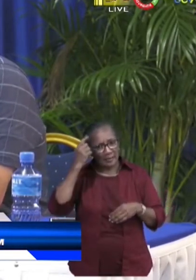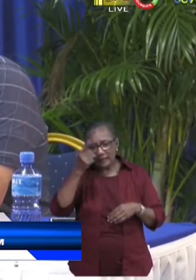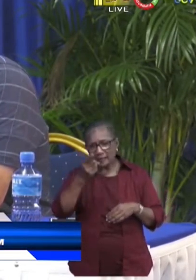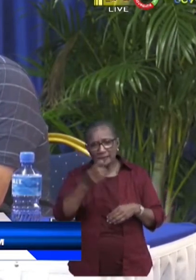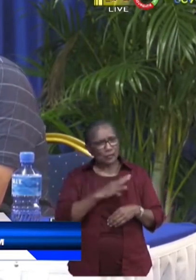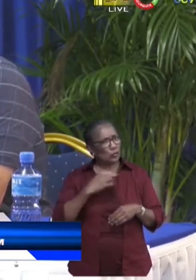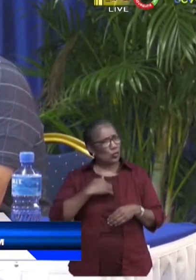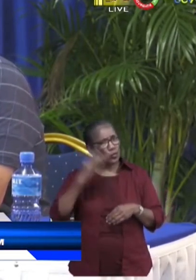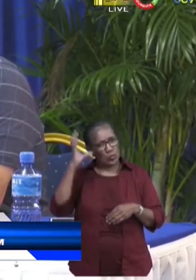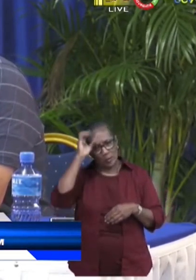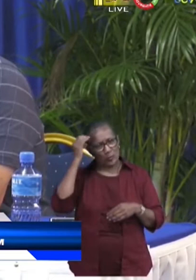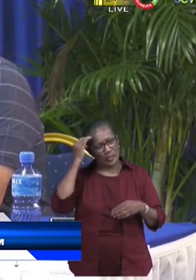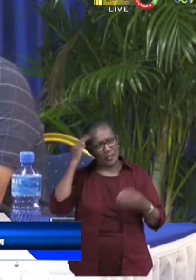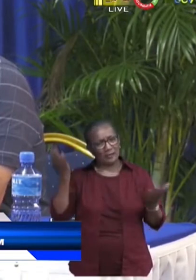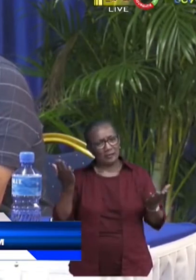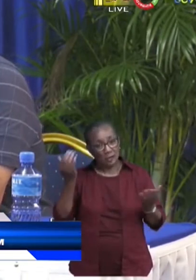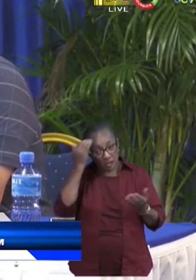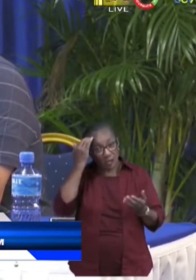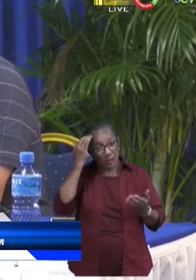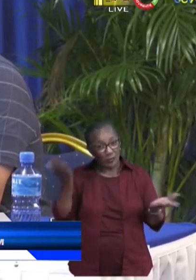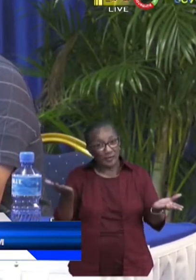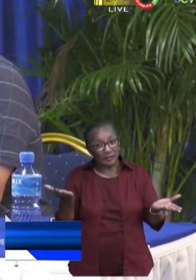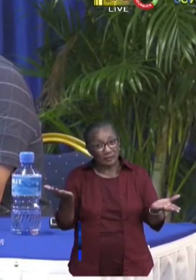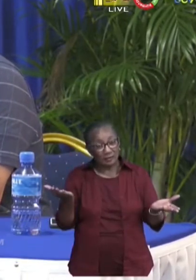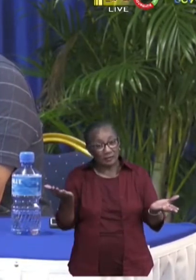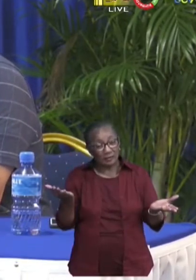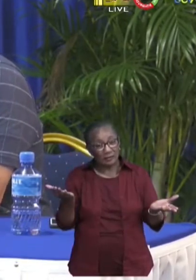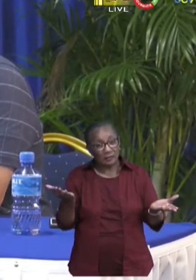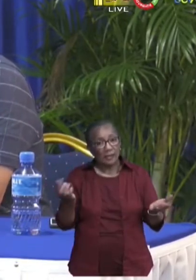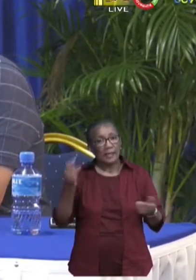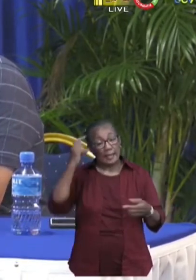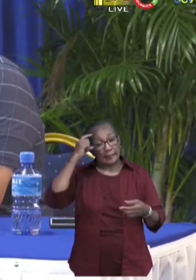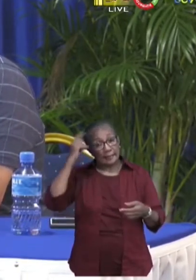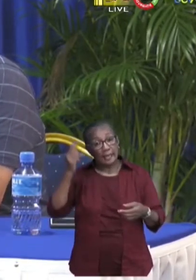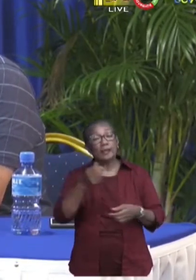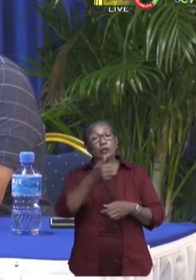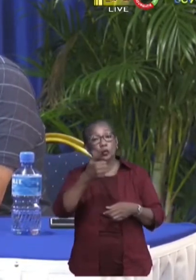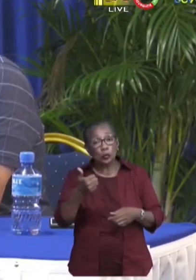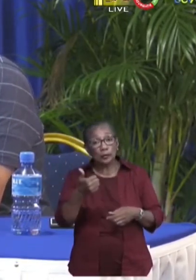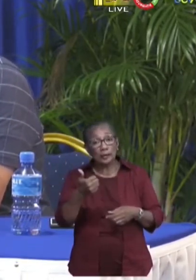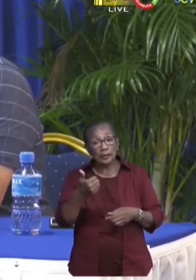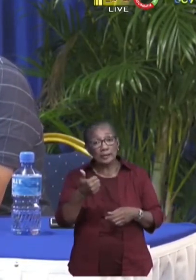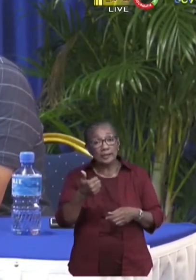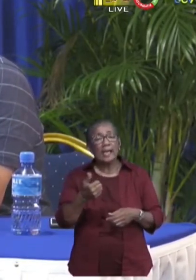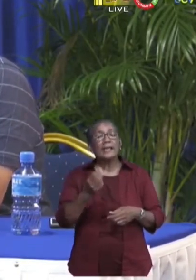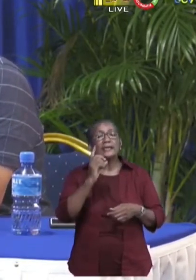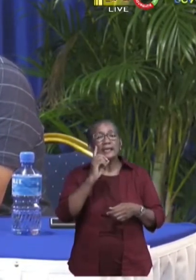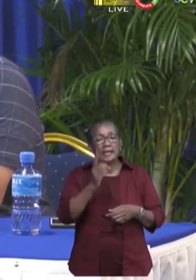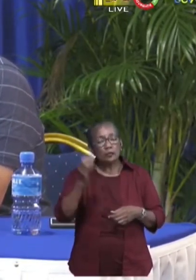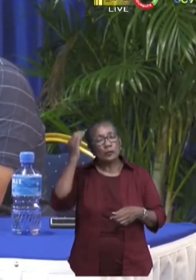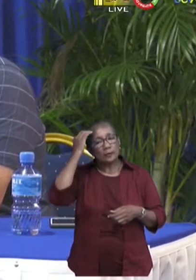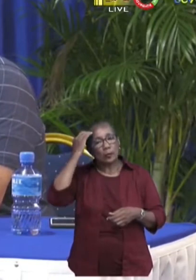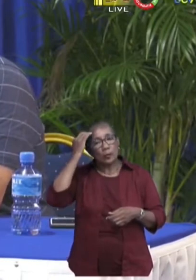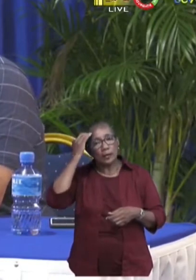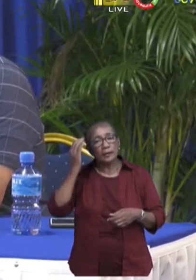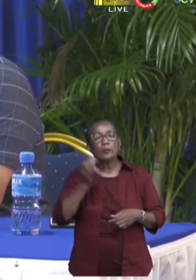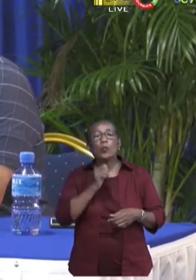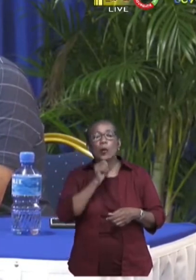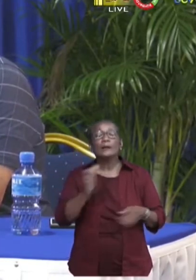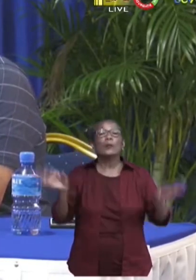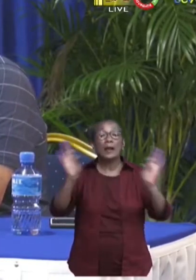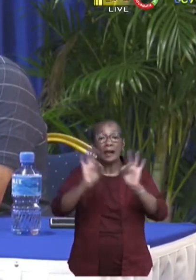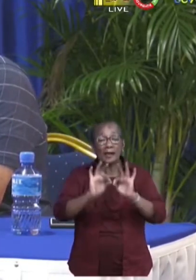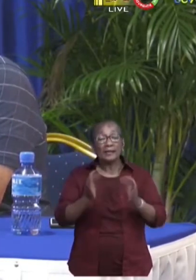weten. Je wil weten, hè? Dus ik denk dat het goed is om net zoveel te weten als op dit moment noodzakelijk